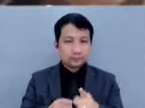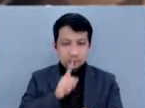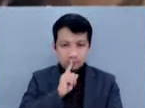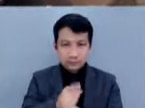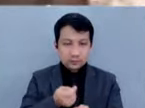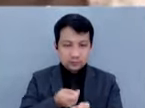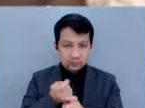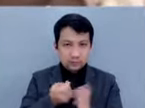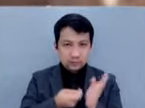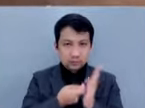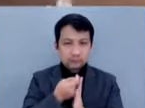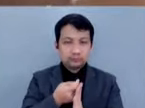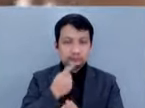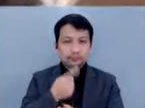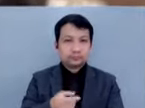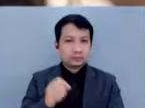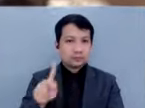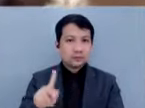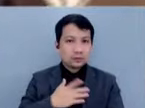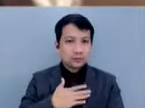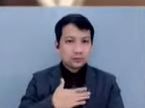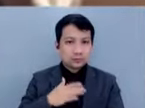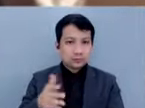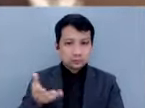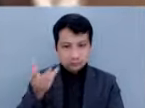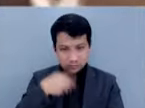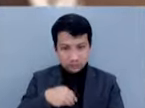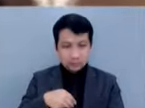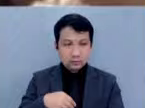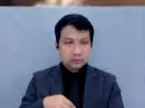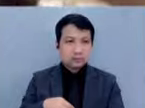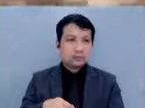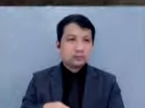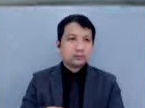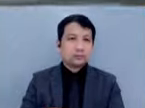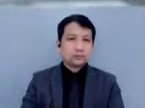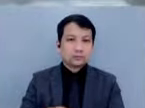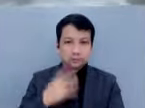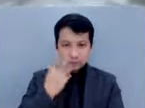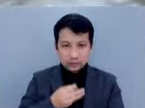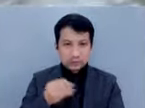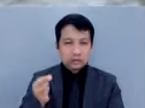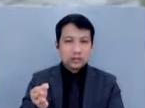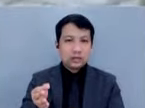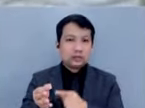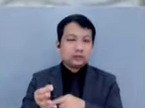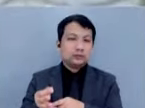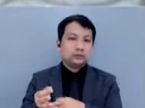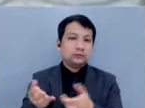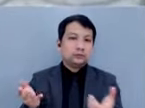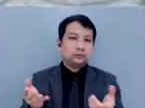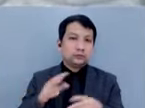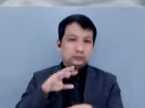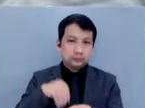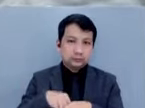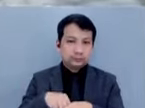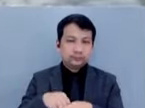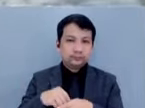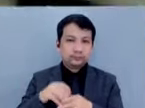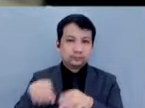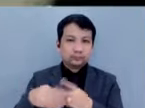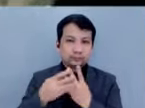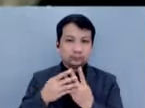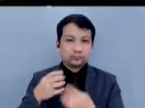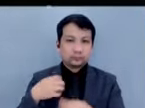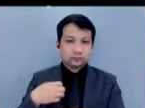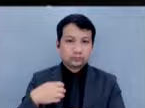So he said, oh, you are so pretty and beautiful. Who the nasa kustodiya na ng Mabolo Police Station ang